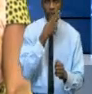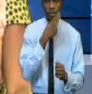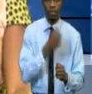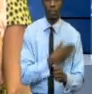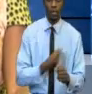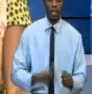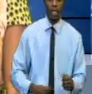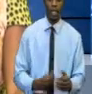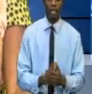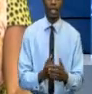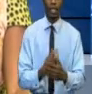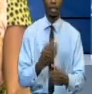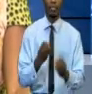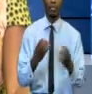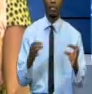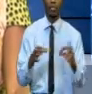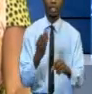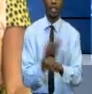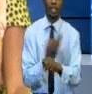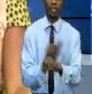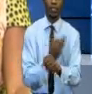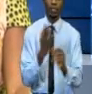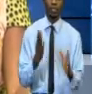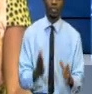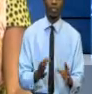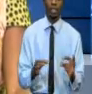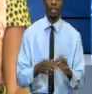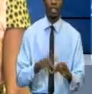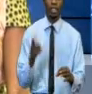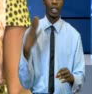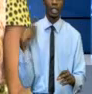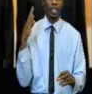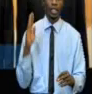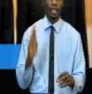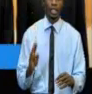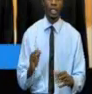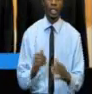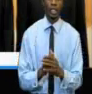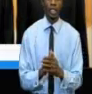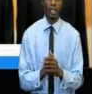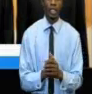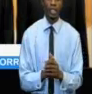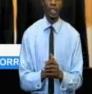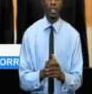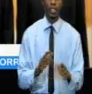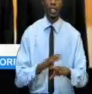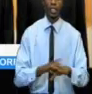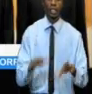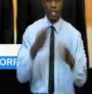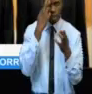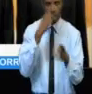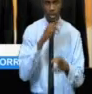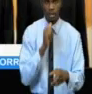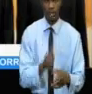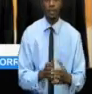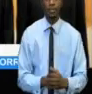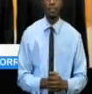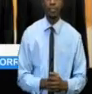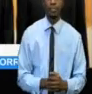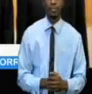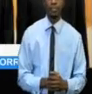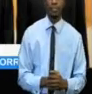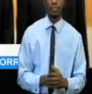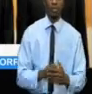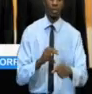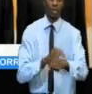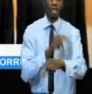qu'ils perçoivent à longueur de journée. Karine Kabongo nous en dit plus. Chaque 9 décembre de l'année, les Nations Unies rappellent